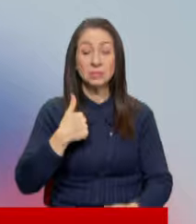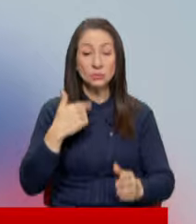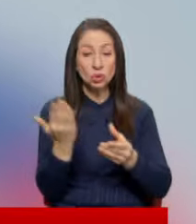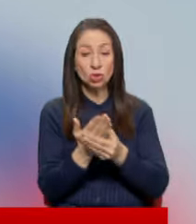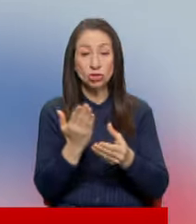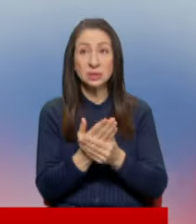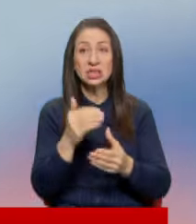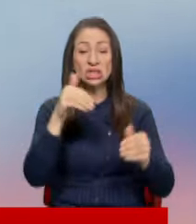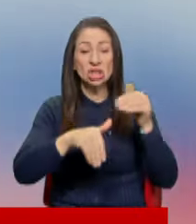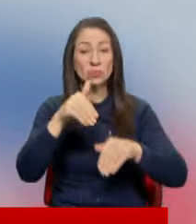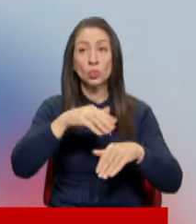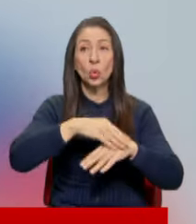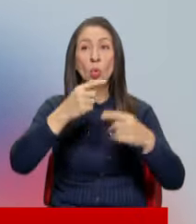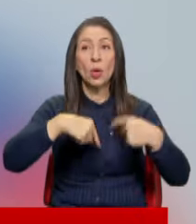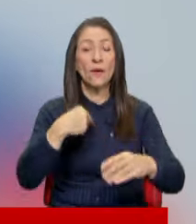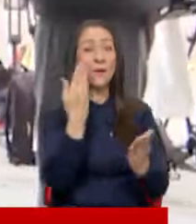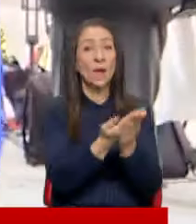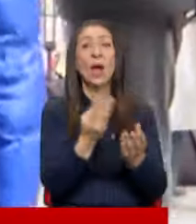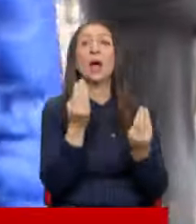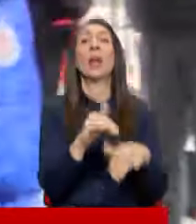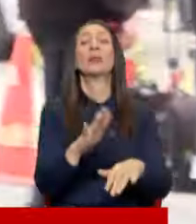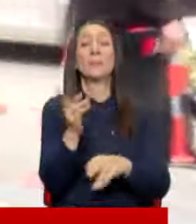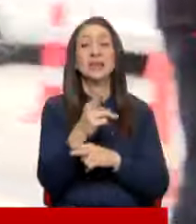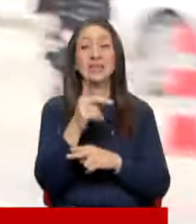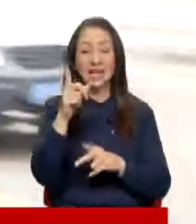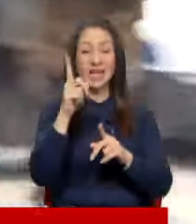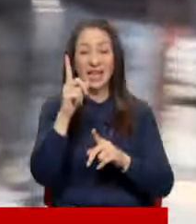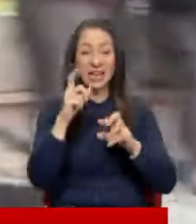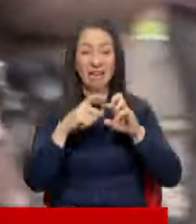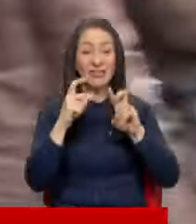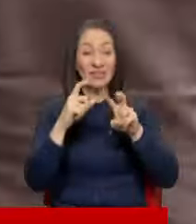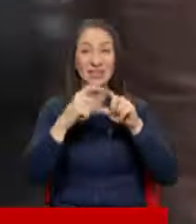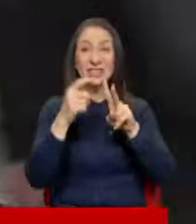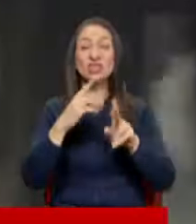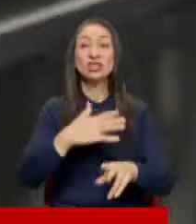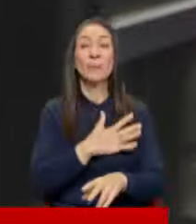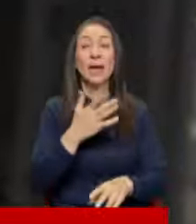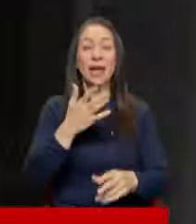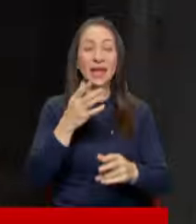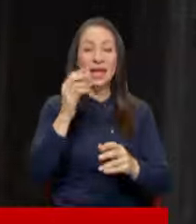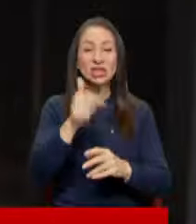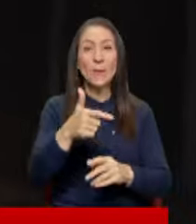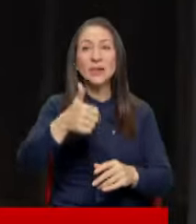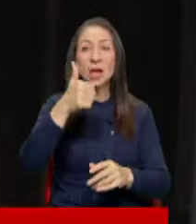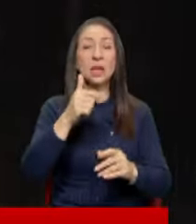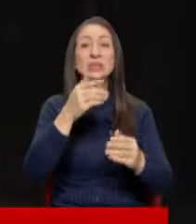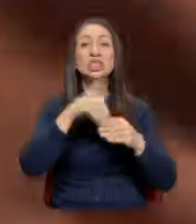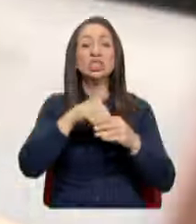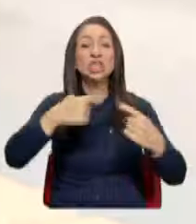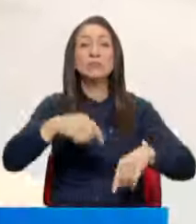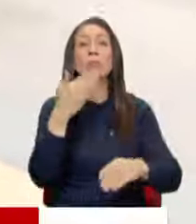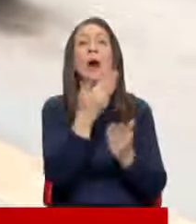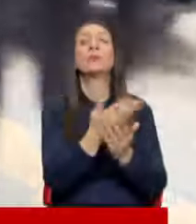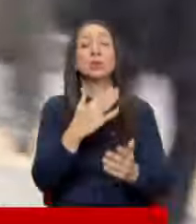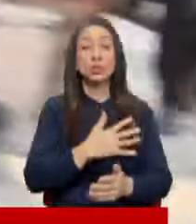dosyalarımızı seçim kurula iin gel rindi ilçesinde CHP ilçe başkanı adaylık dosyasını Seçim Kuruluna teslim etmedi